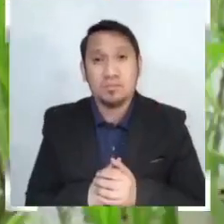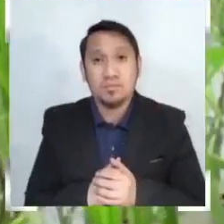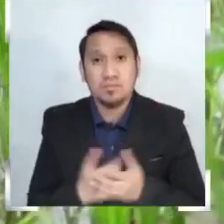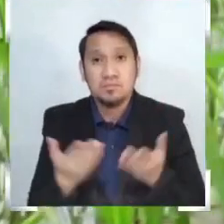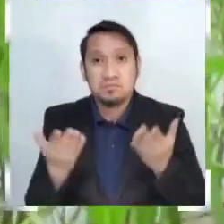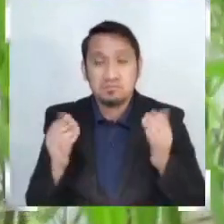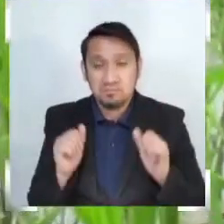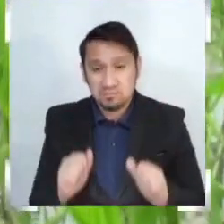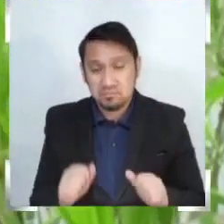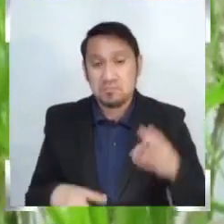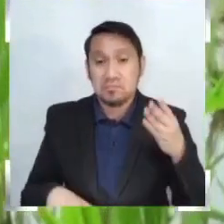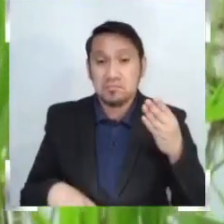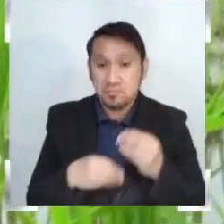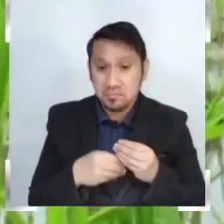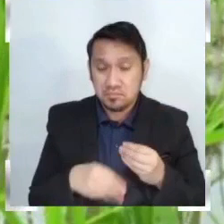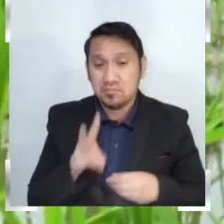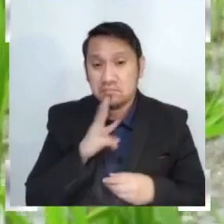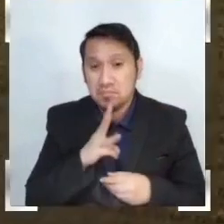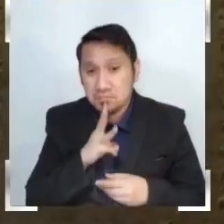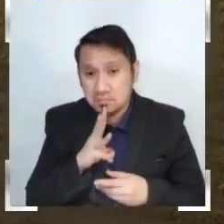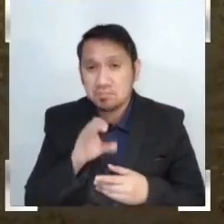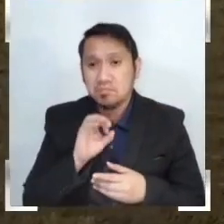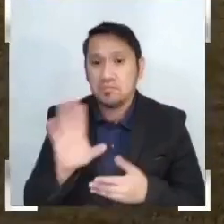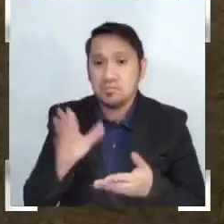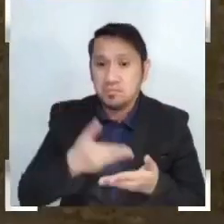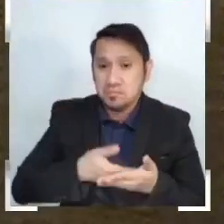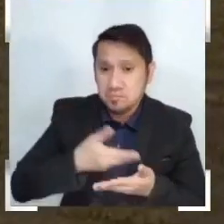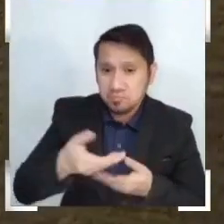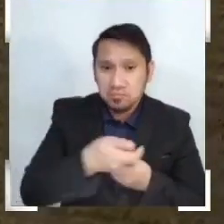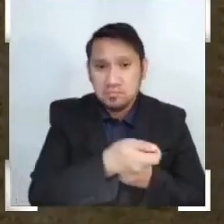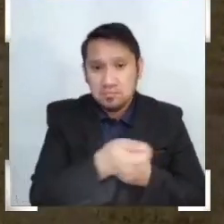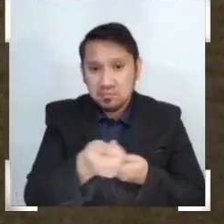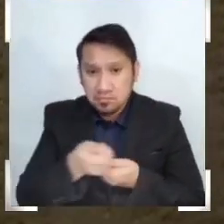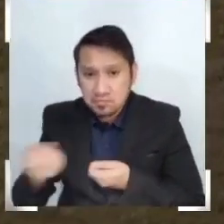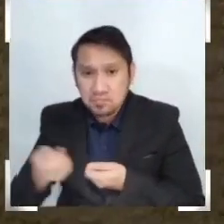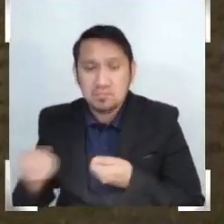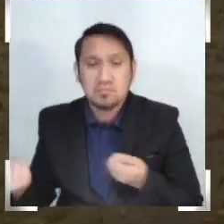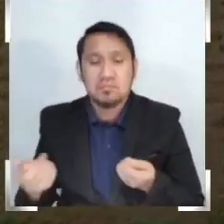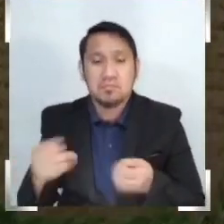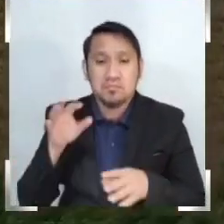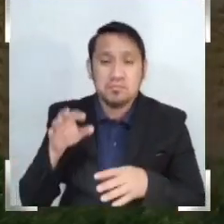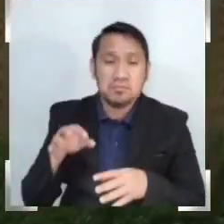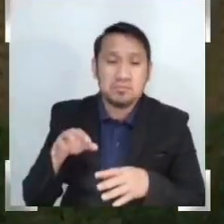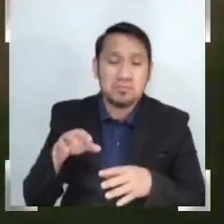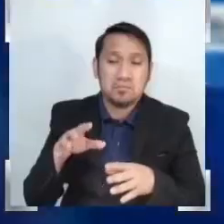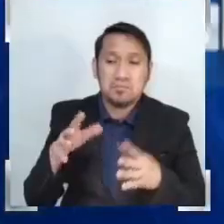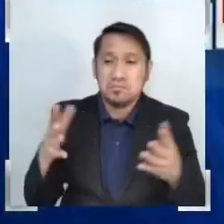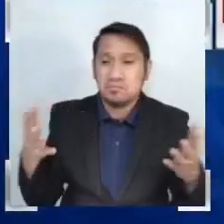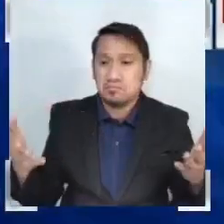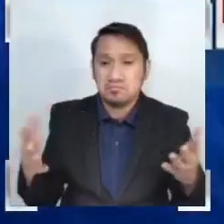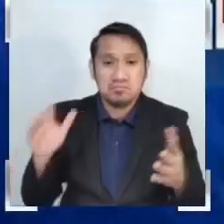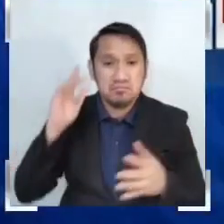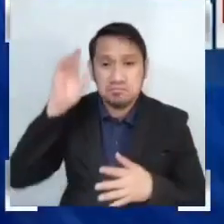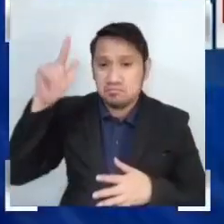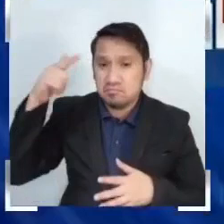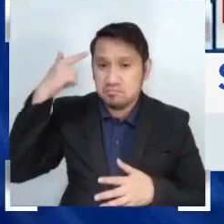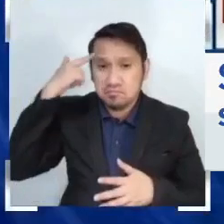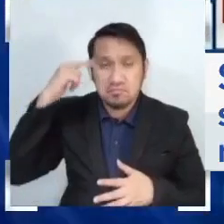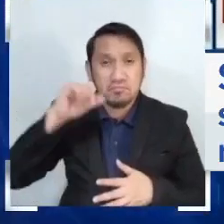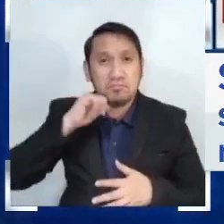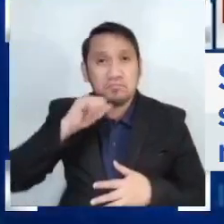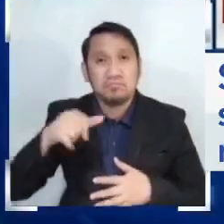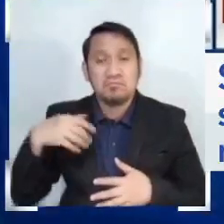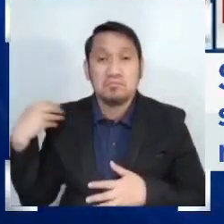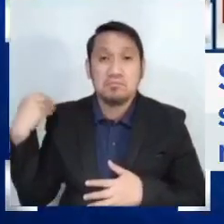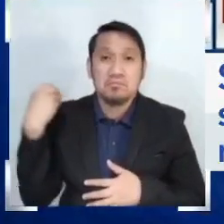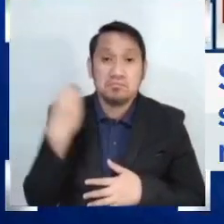tubig, pangbili ng pesticide. So, hindi na ibigay ng ating government. Ang DBP na ibigay yung